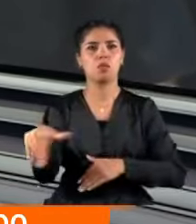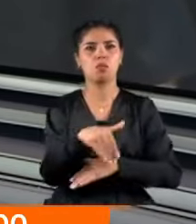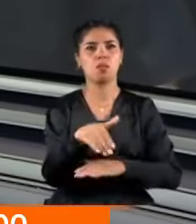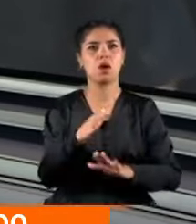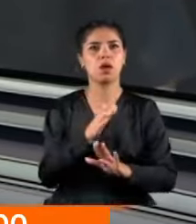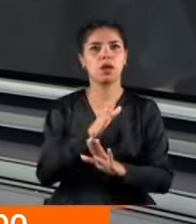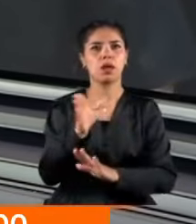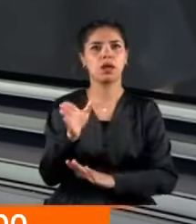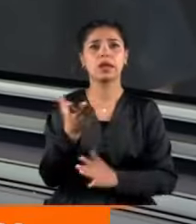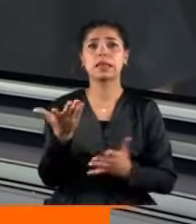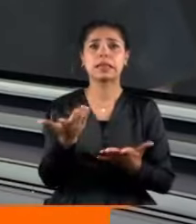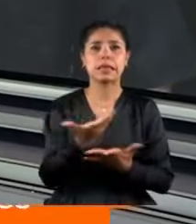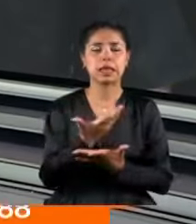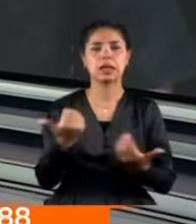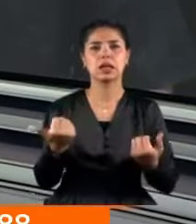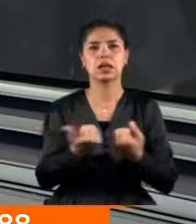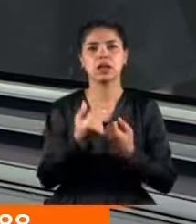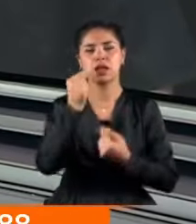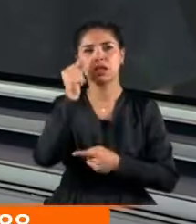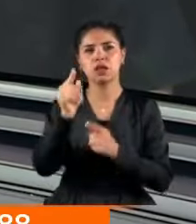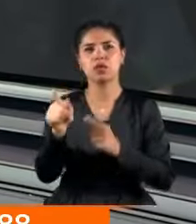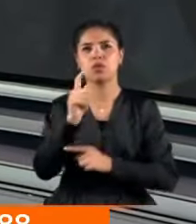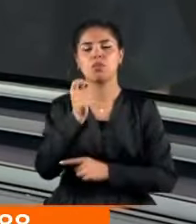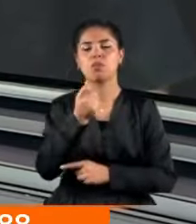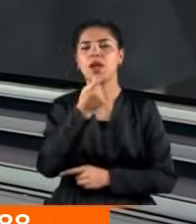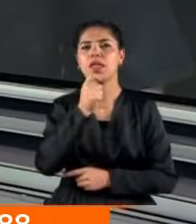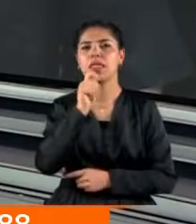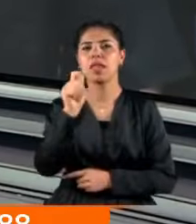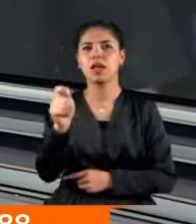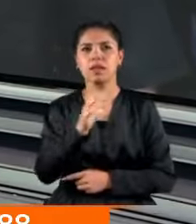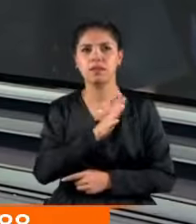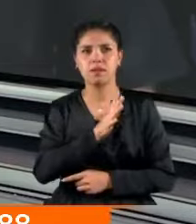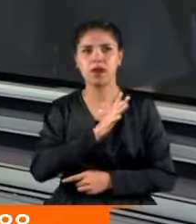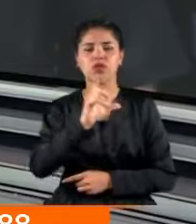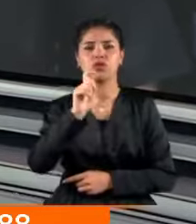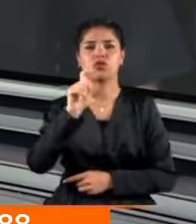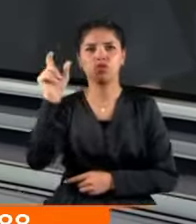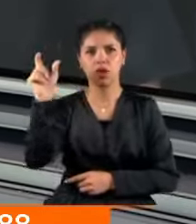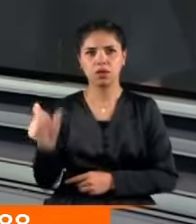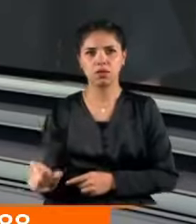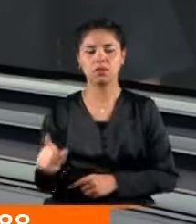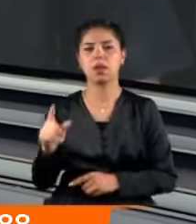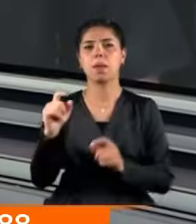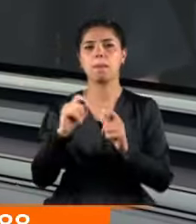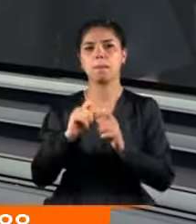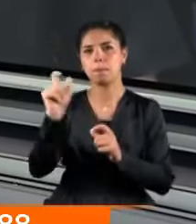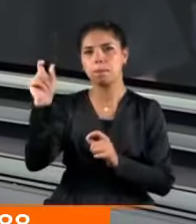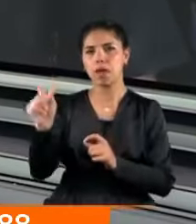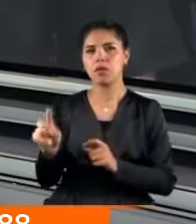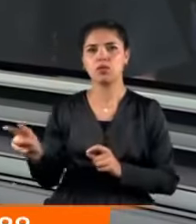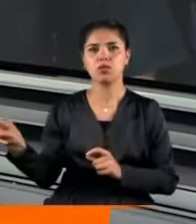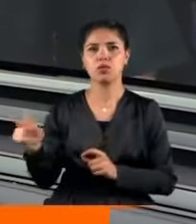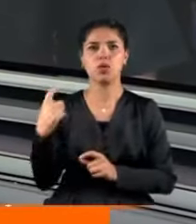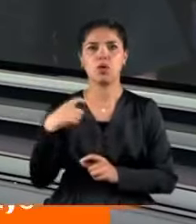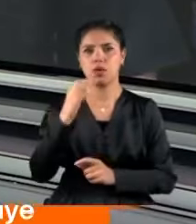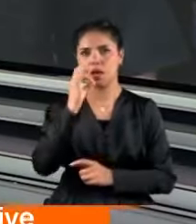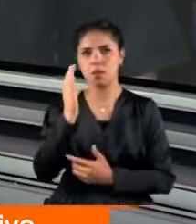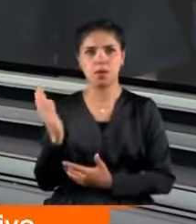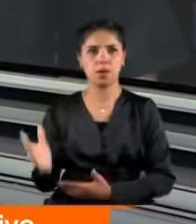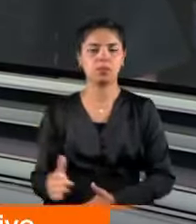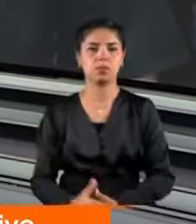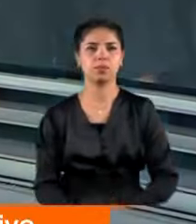mesken tutmuş durumda. Nasıl mı? Kazazedelere para teklif ederek. Canan Maran Göz Aydoğdu ve Barış İbiş'in özel haberi.